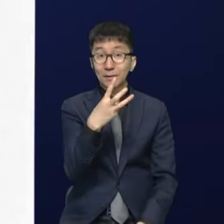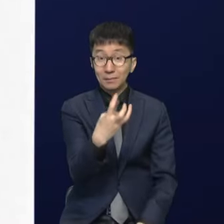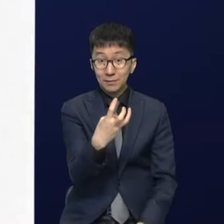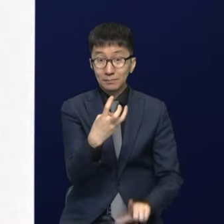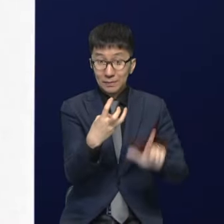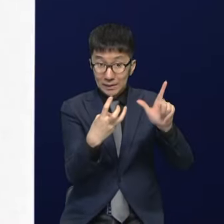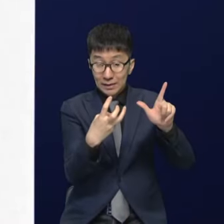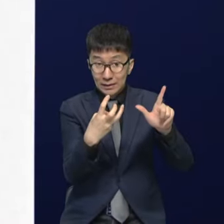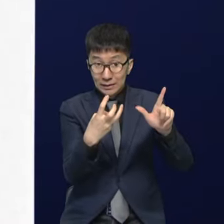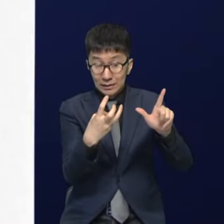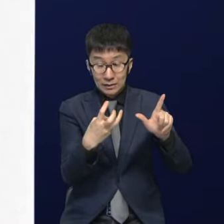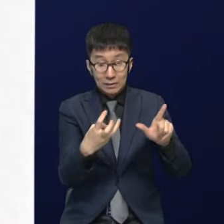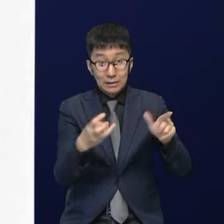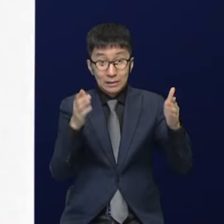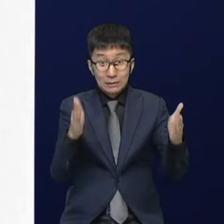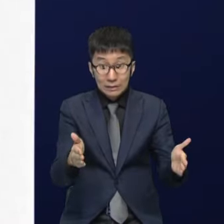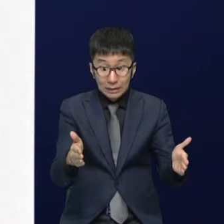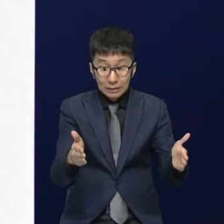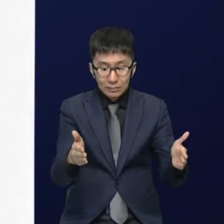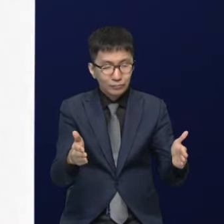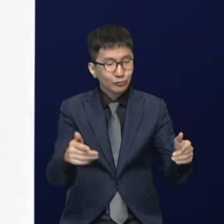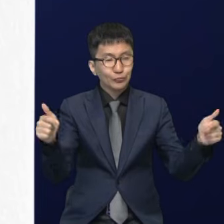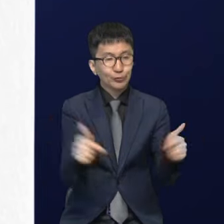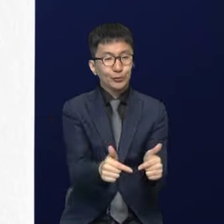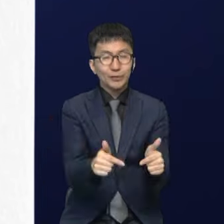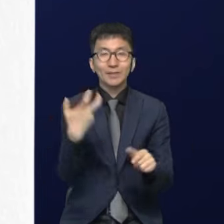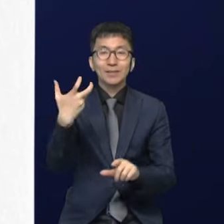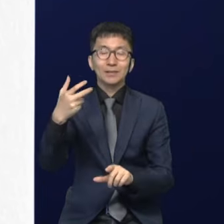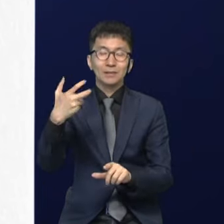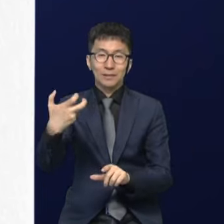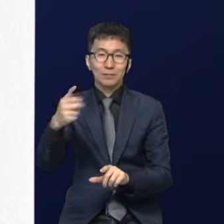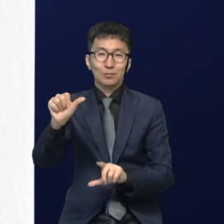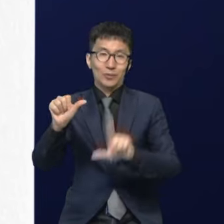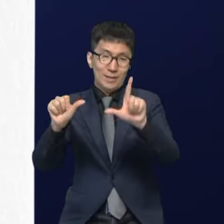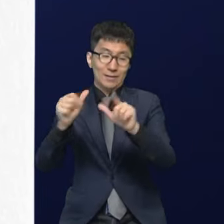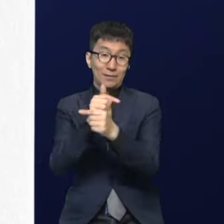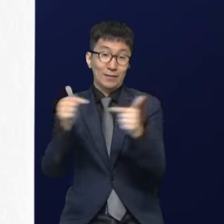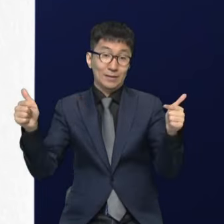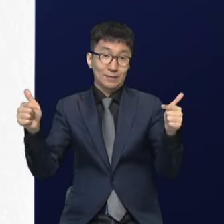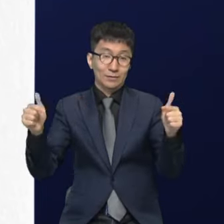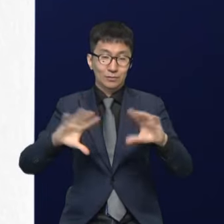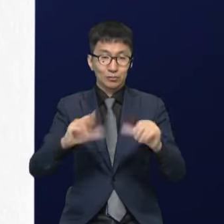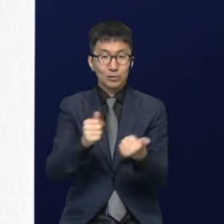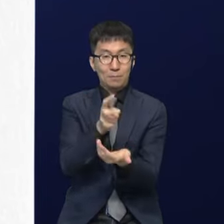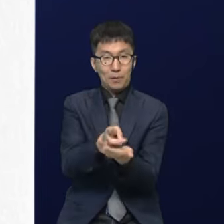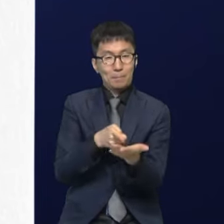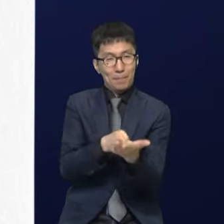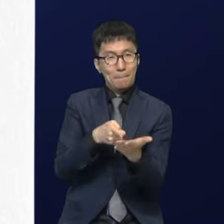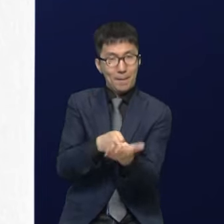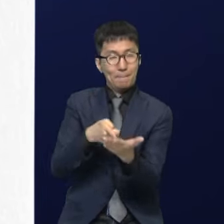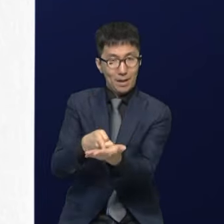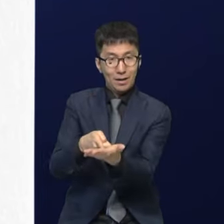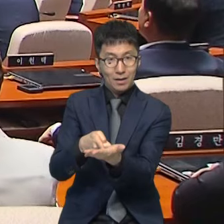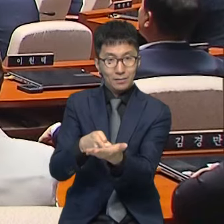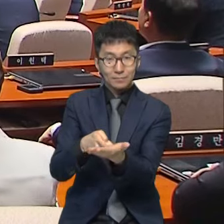심사 기간을 75일로 줄이는 법안 처리 단축 개정안 등 국회법 개정안을 발의하며 입법 드라이브를 걸고